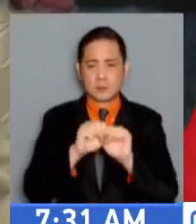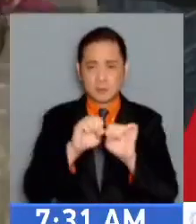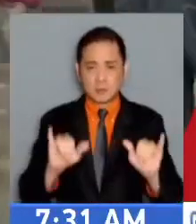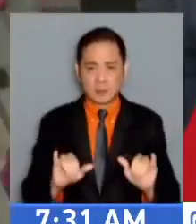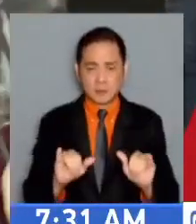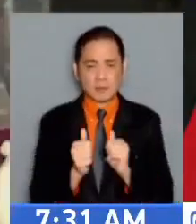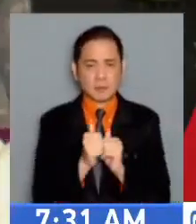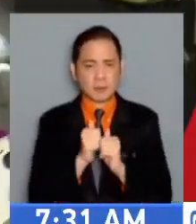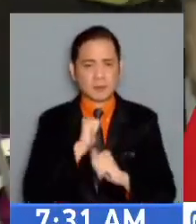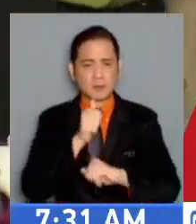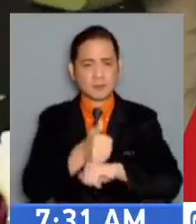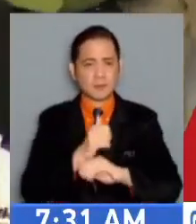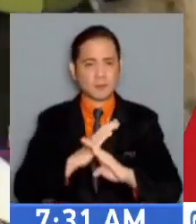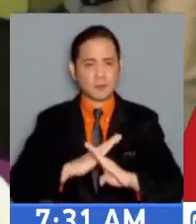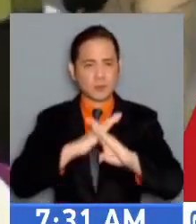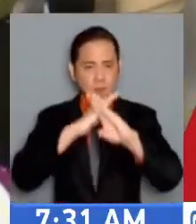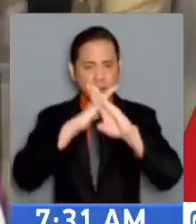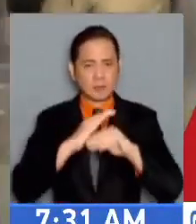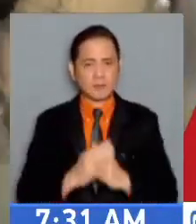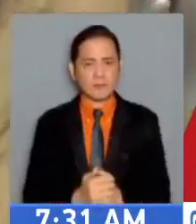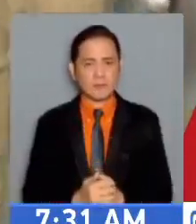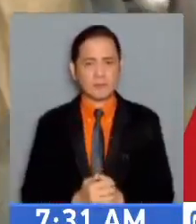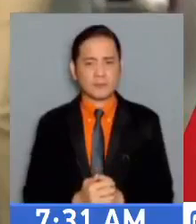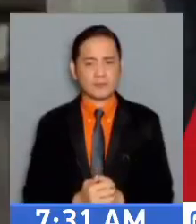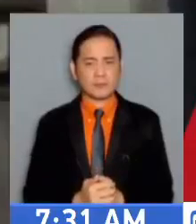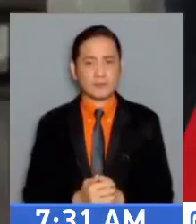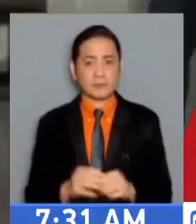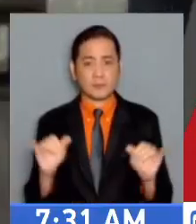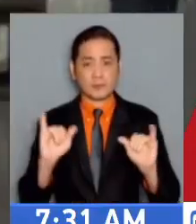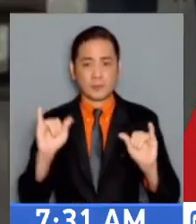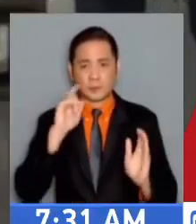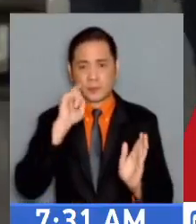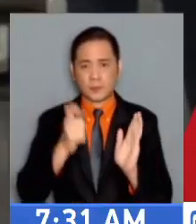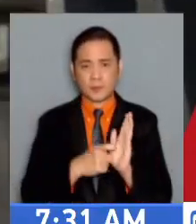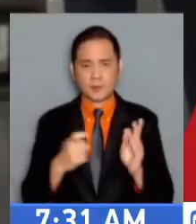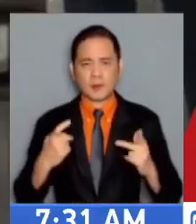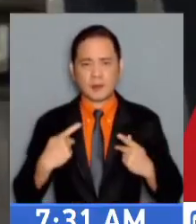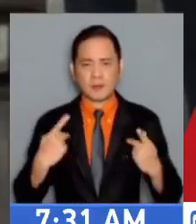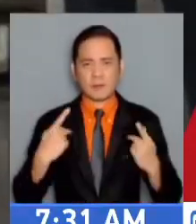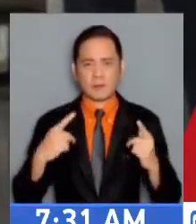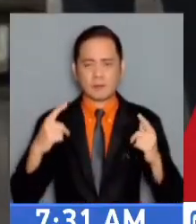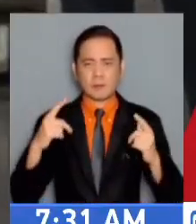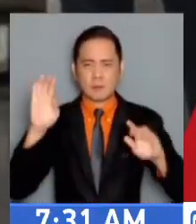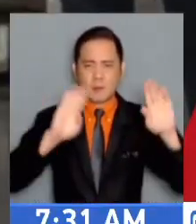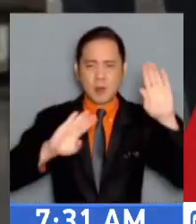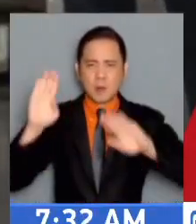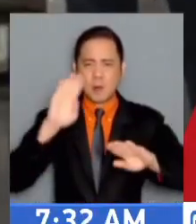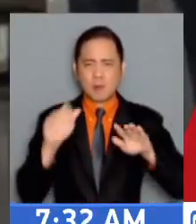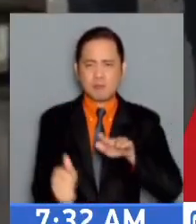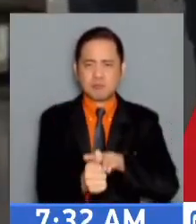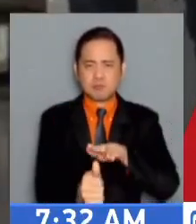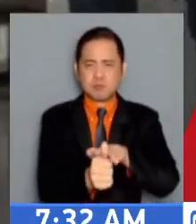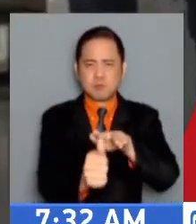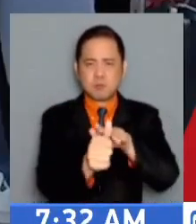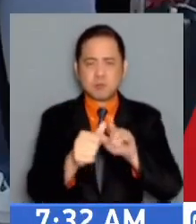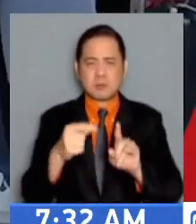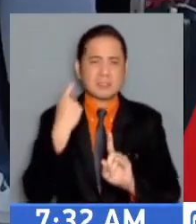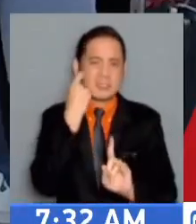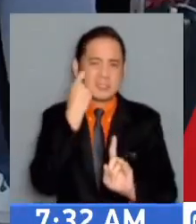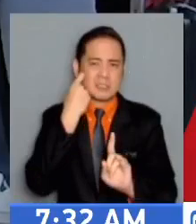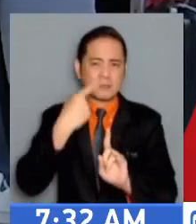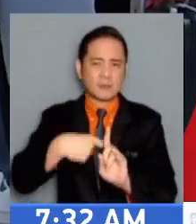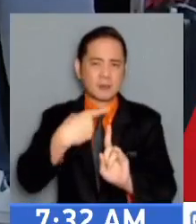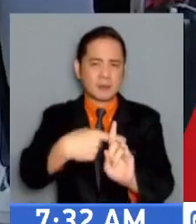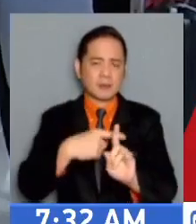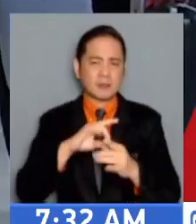safeguards. Nakita po natin na may mga issues po na nag-pop up in the past few months related to human